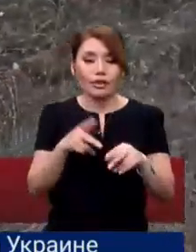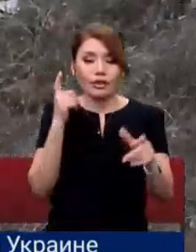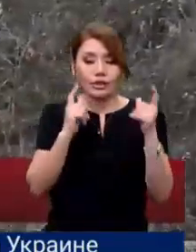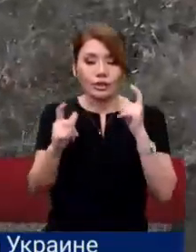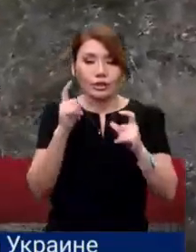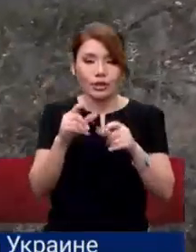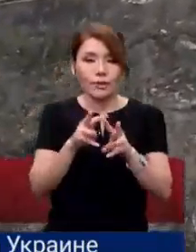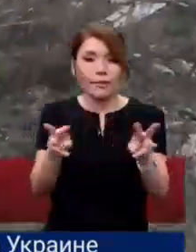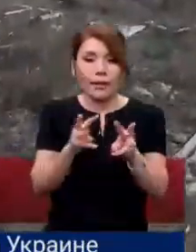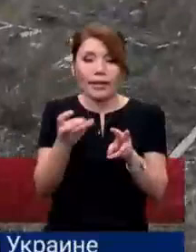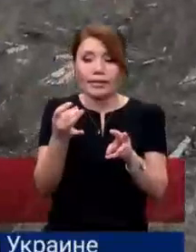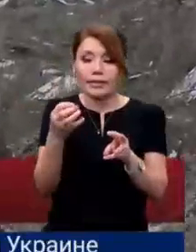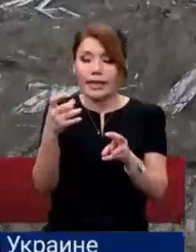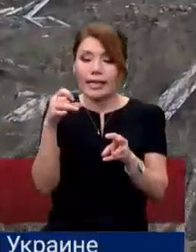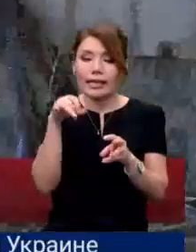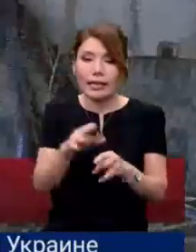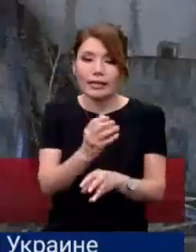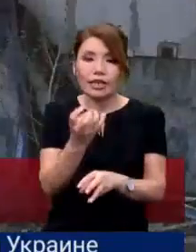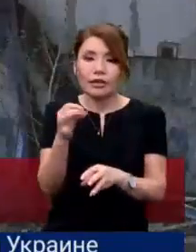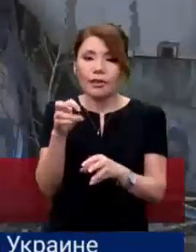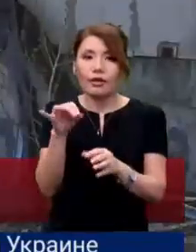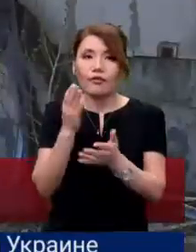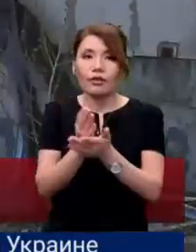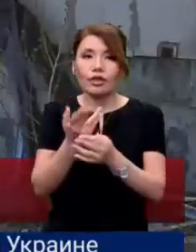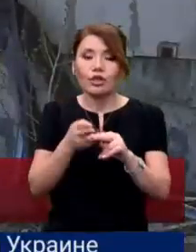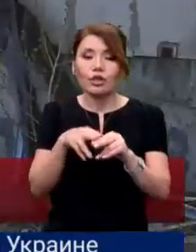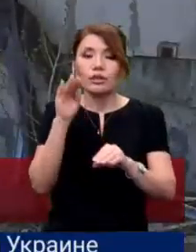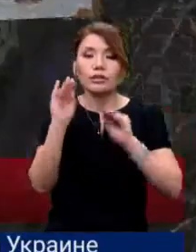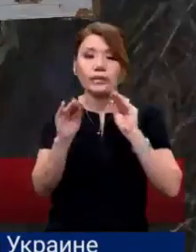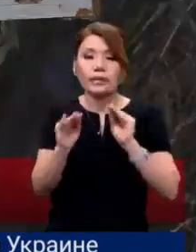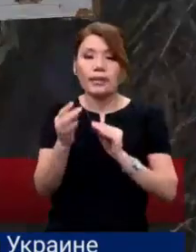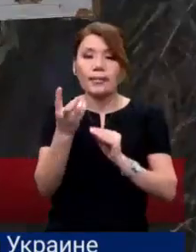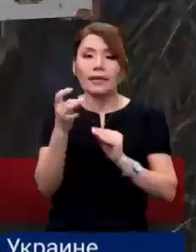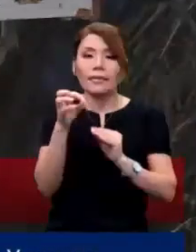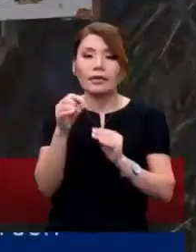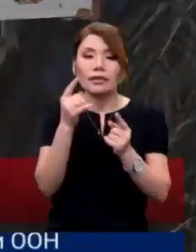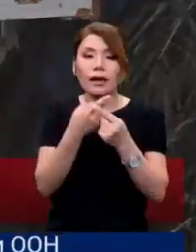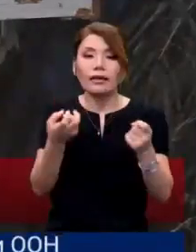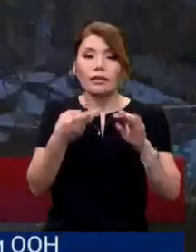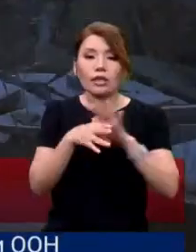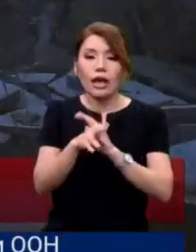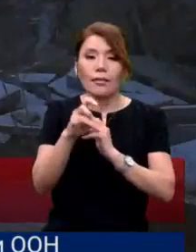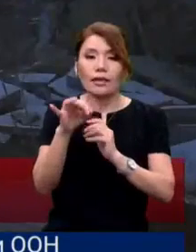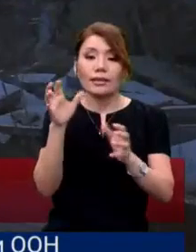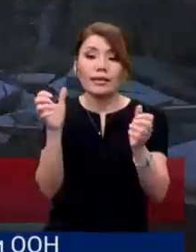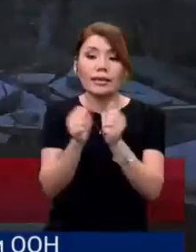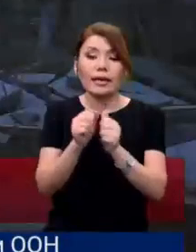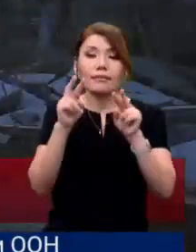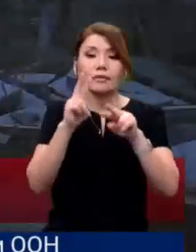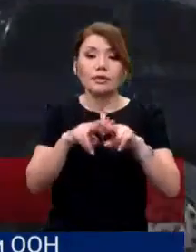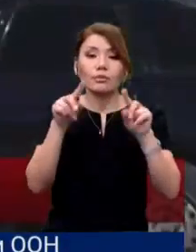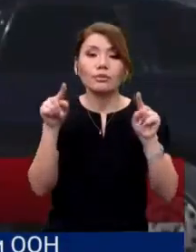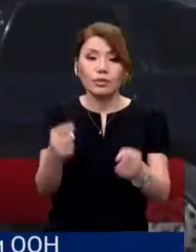және ғылым вице-министрі Саят Шаяхметов пен елде салынып жатқан білім мекемесіне жауапты Александр Пак ұсталып сотталған